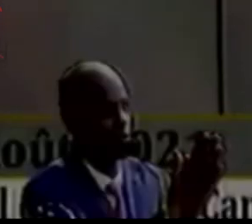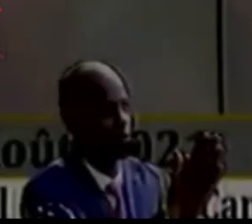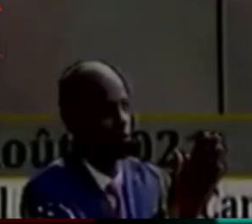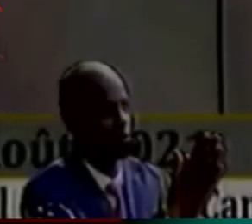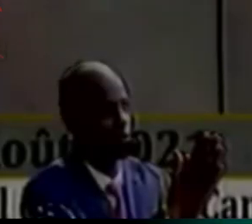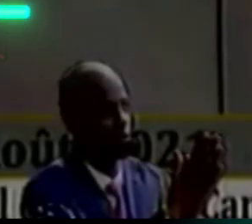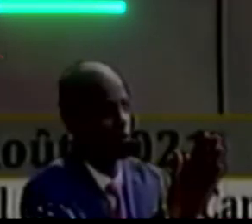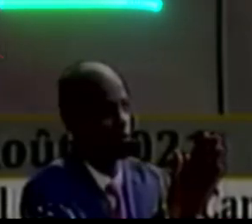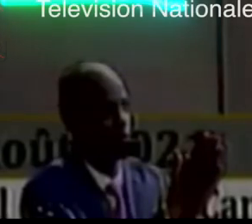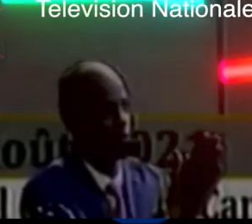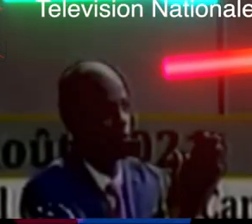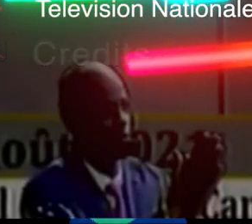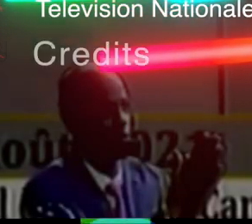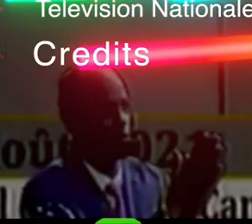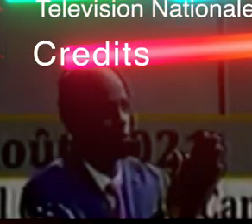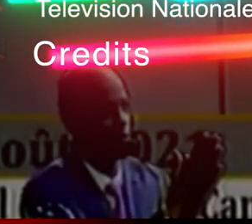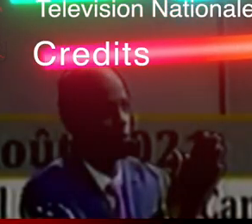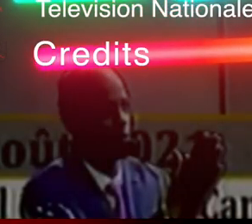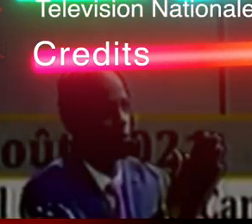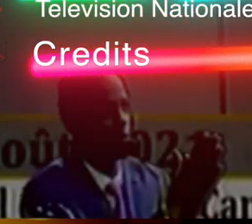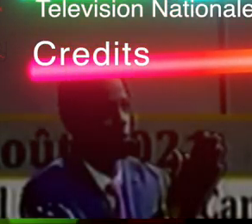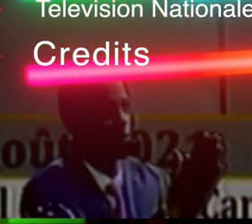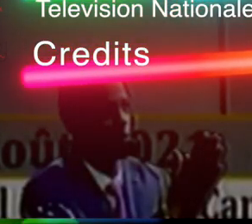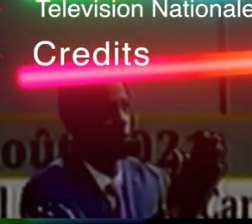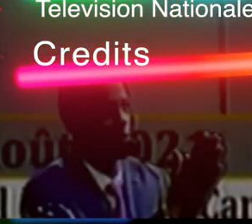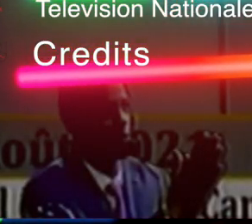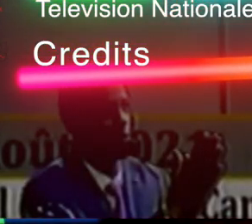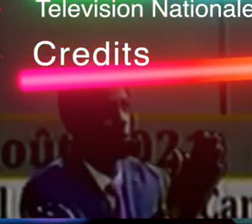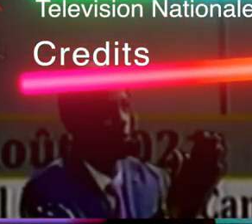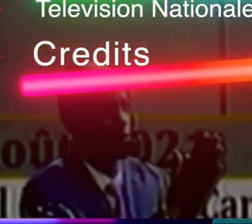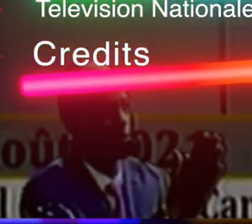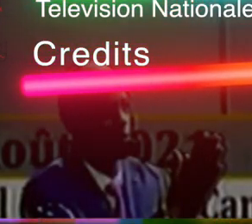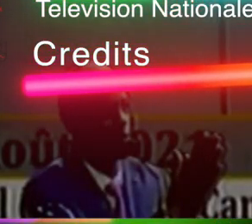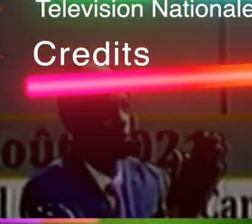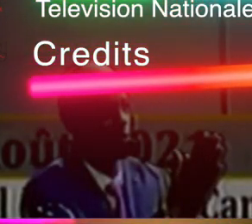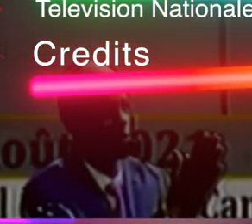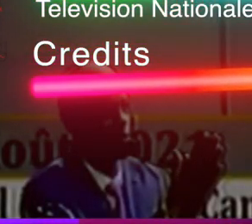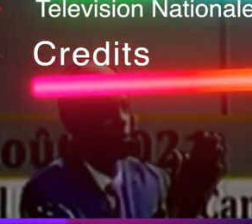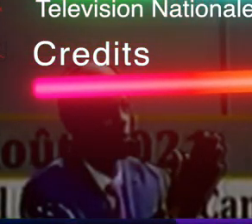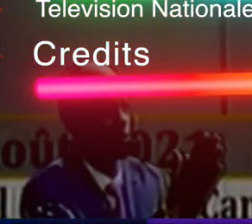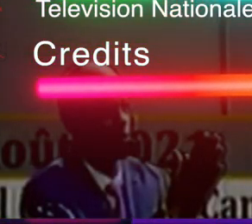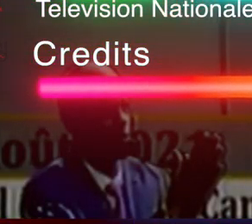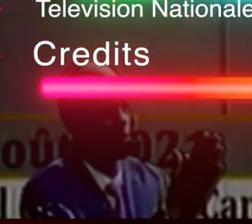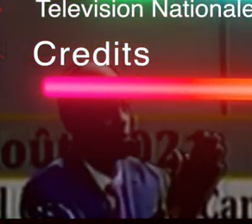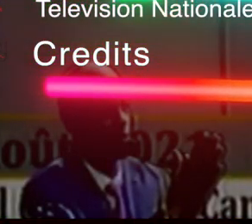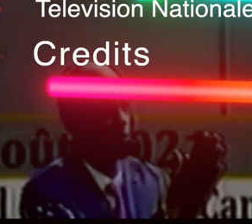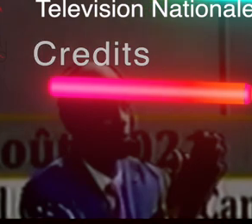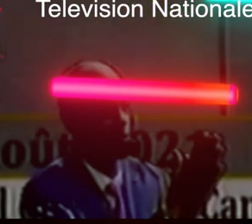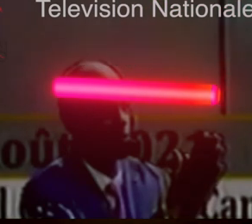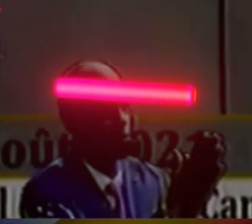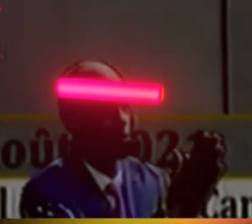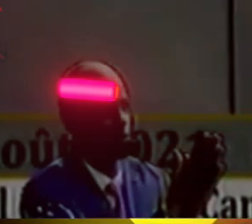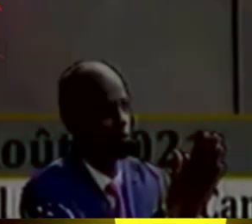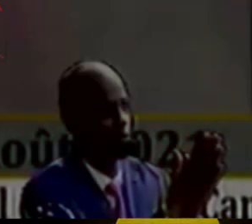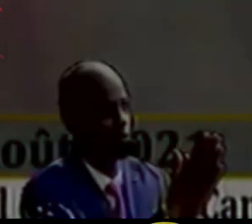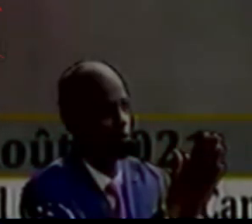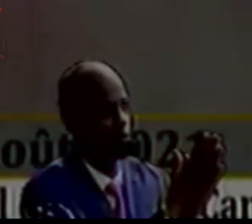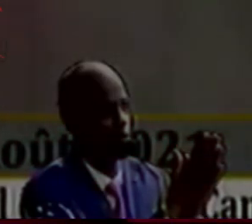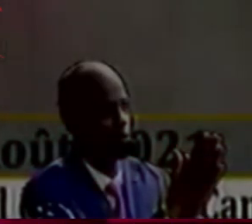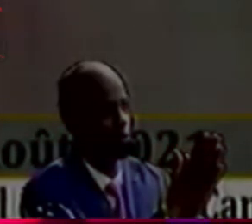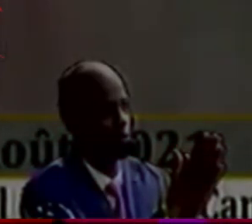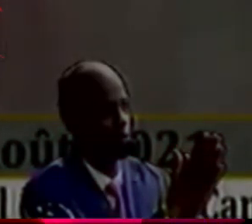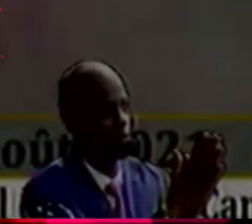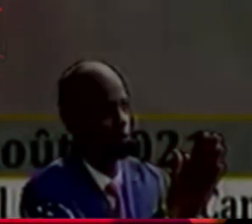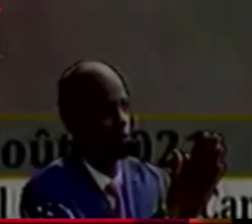là. Donc nous connaissons que bientôt nous allons aller, autorité locale a connu la